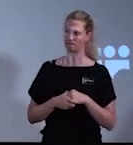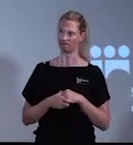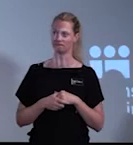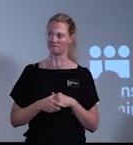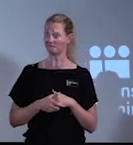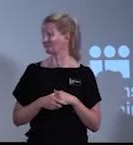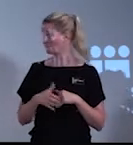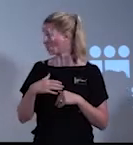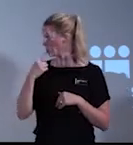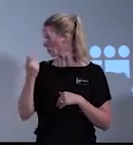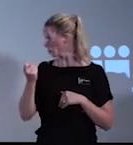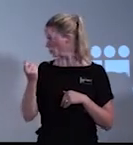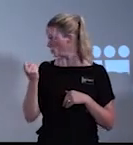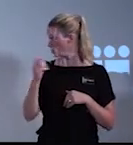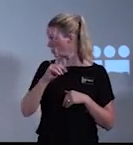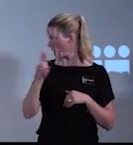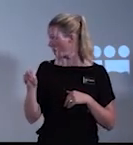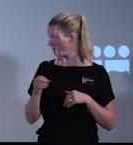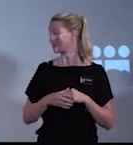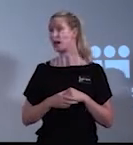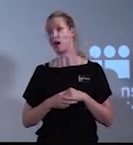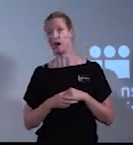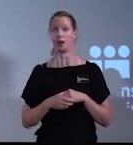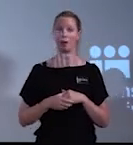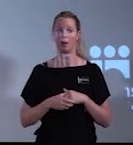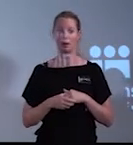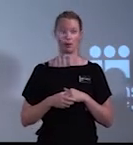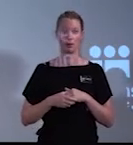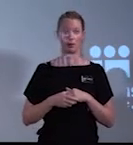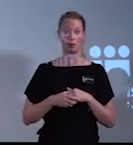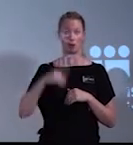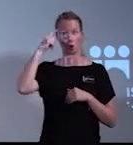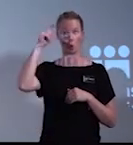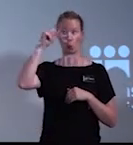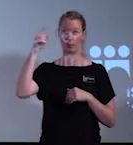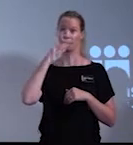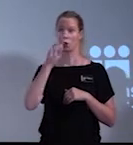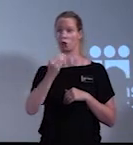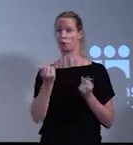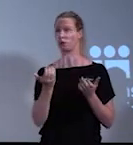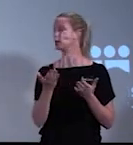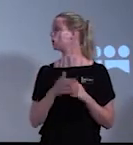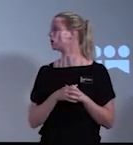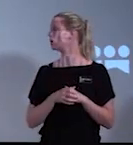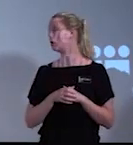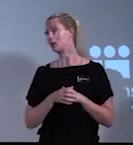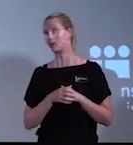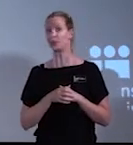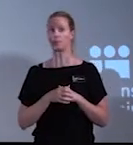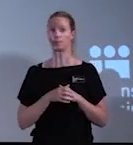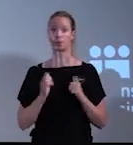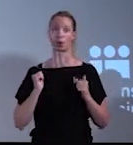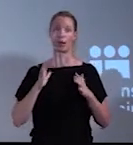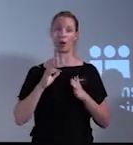Vill du kanske säga något om det här också, Anna? Nej, men det är alltså, en hypotetisk fråga, men man måste ju ändå nej, men nej, alltså, det är klart att det också är